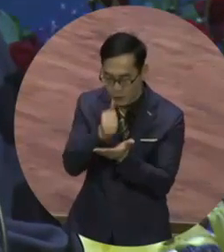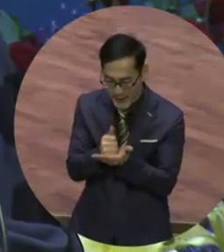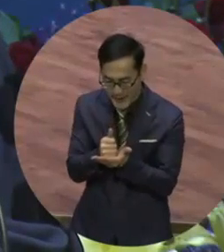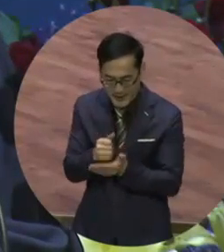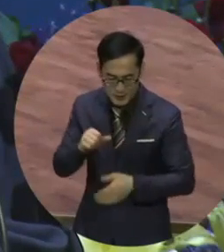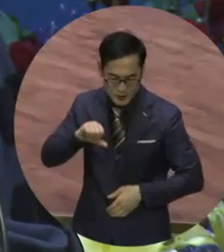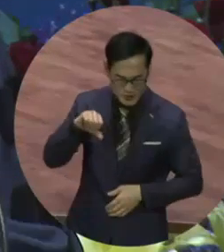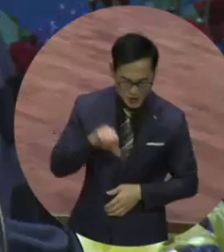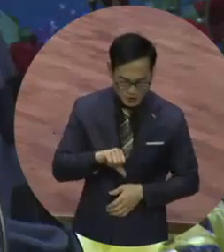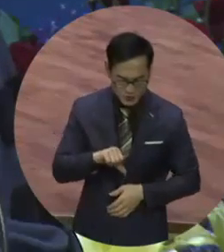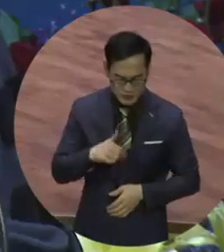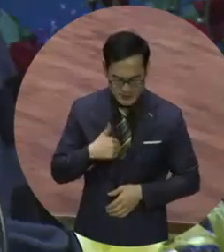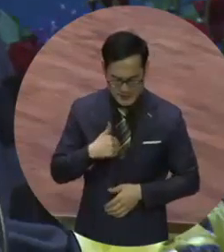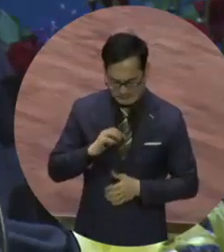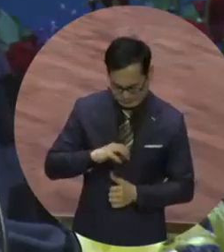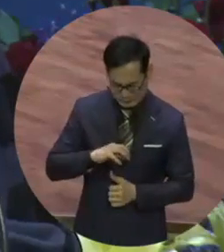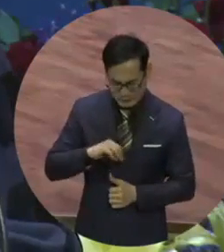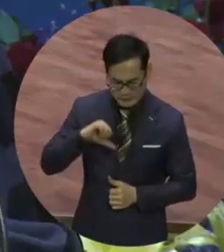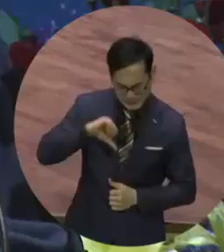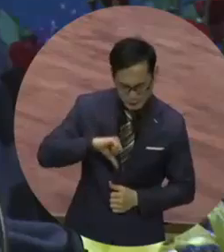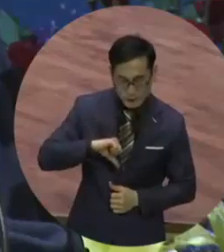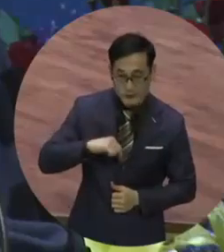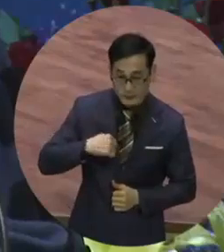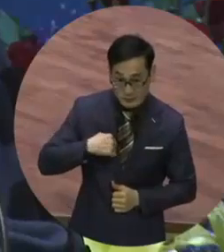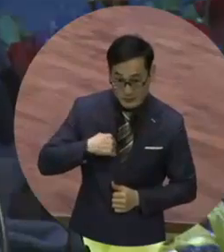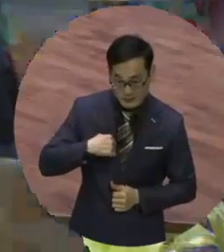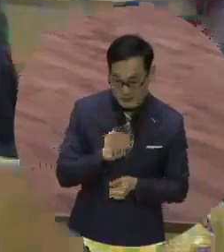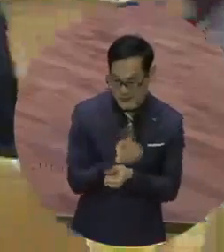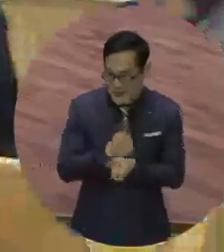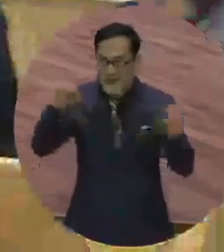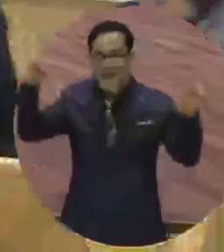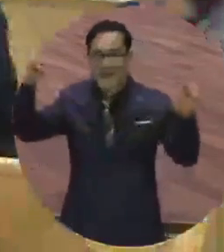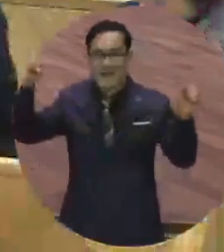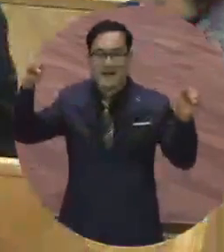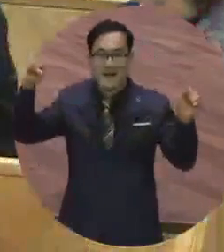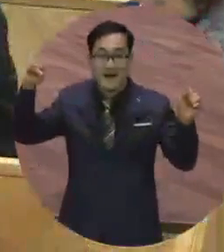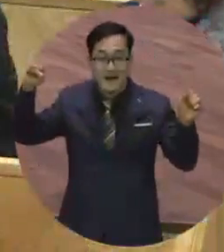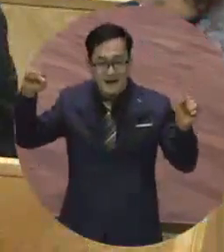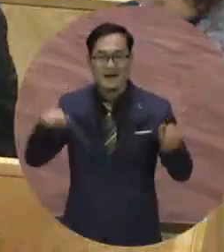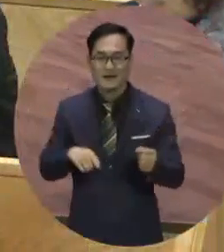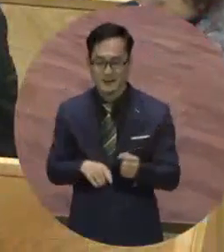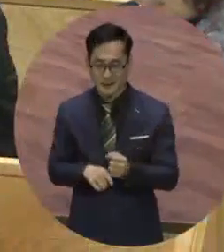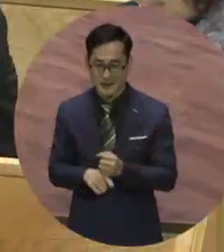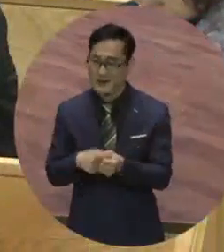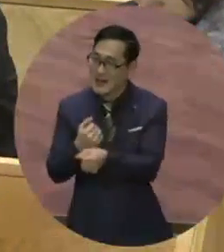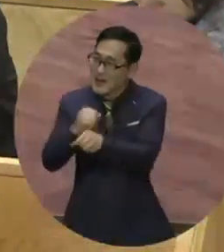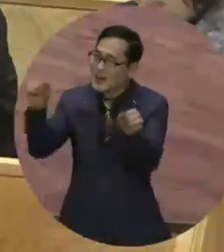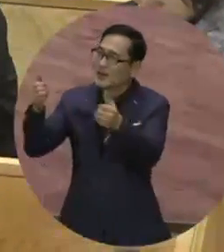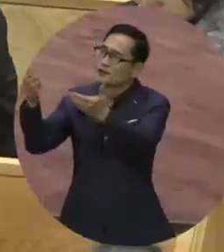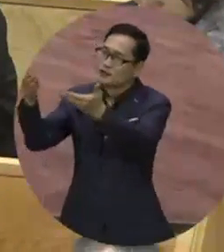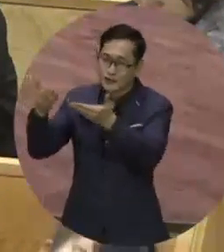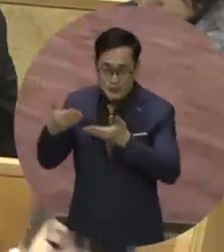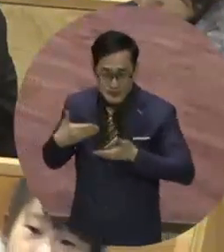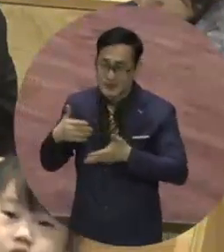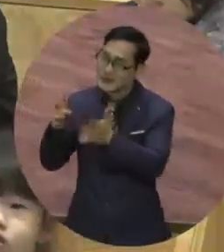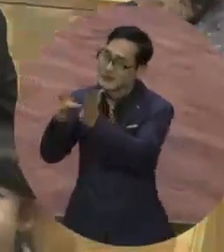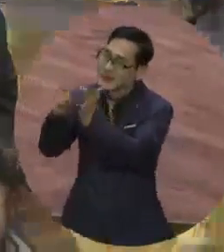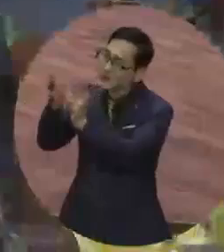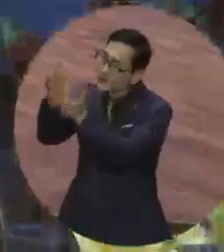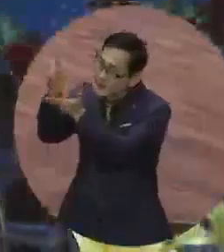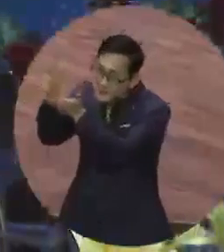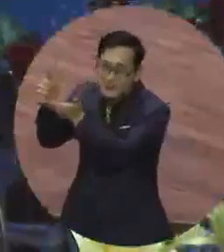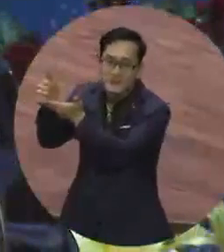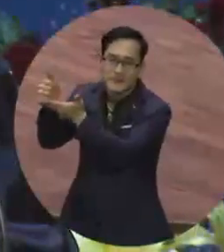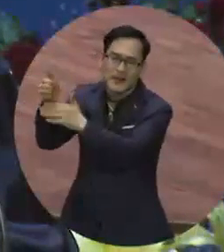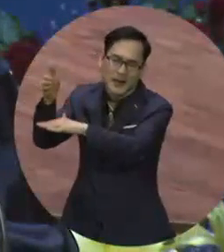저주에 갇혀있던 나를 참 자유케 주셨구나. 나를 자유케 하신 것을